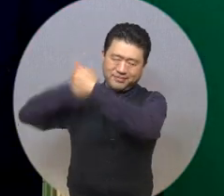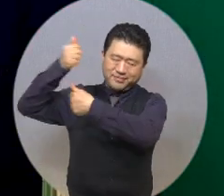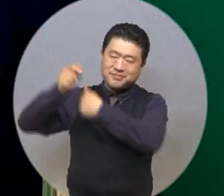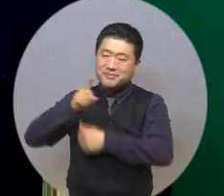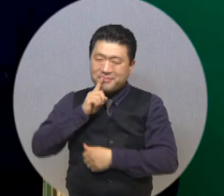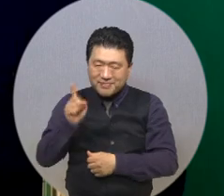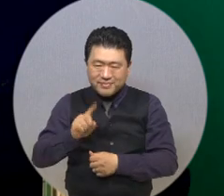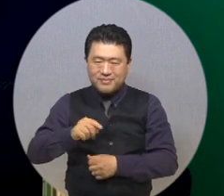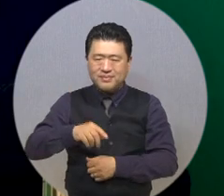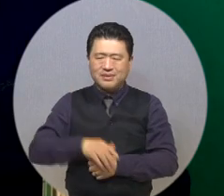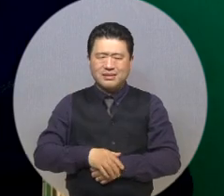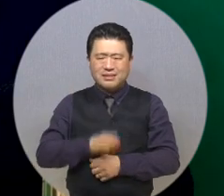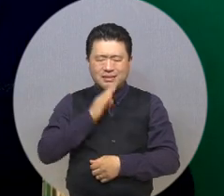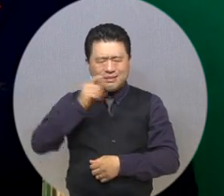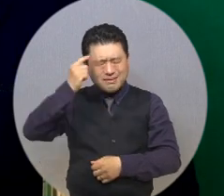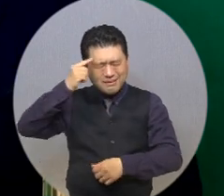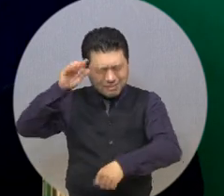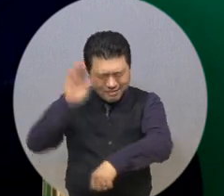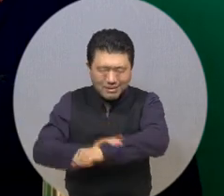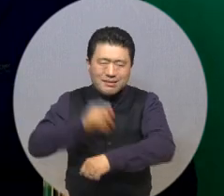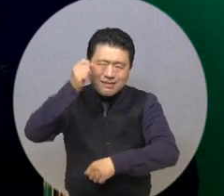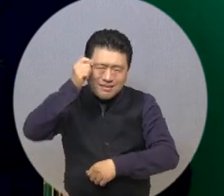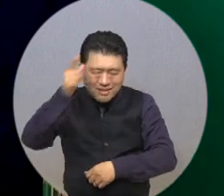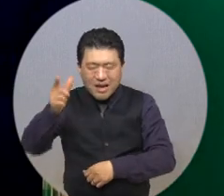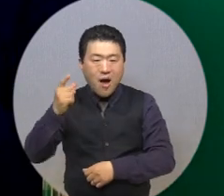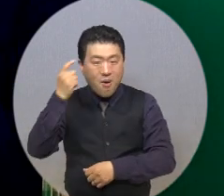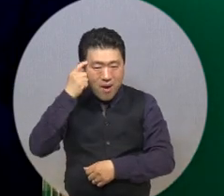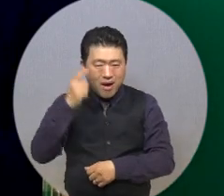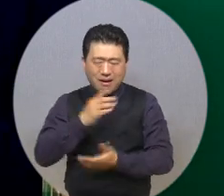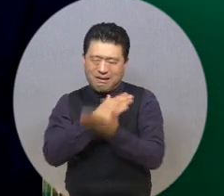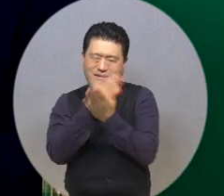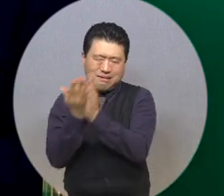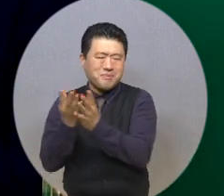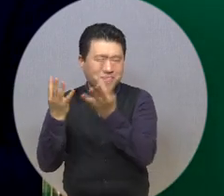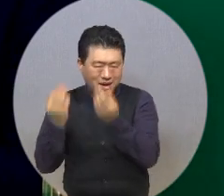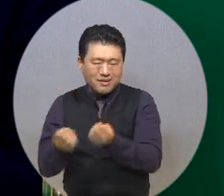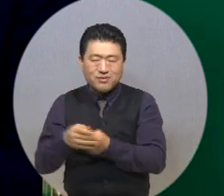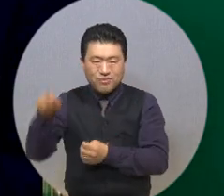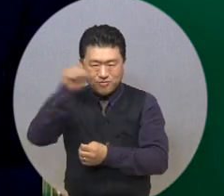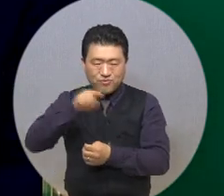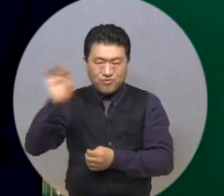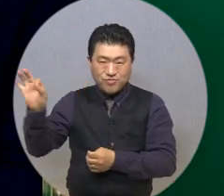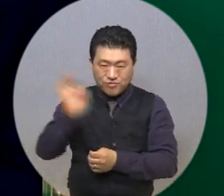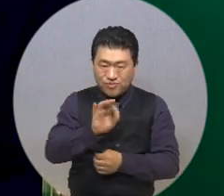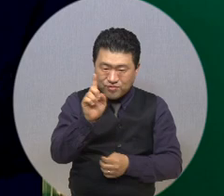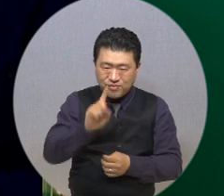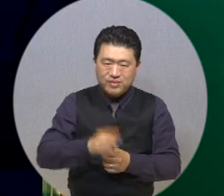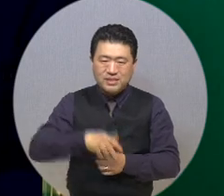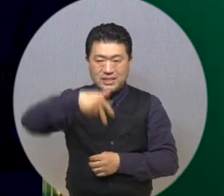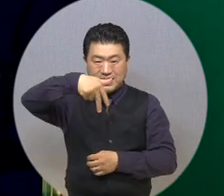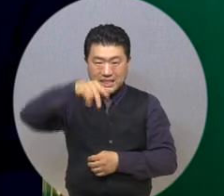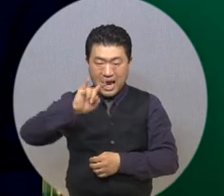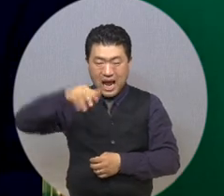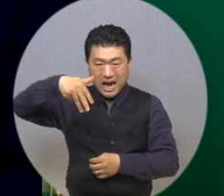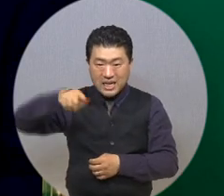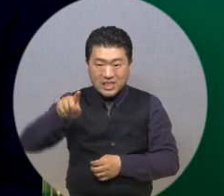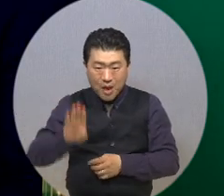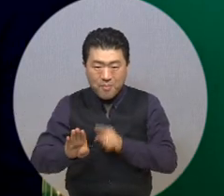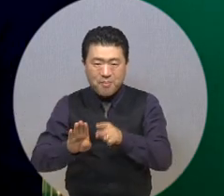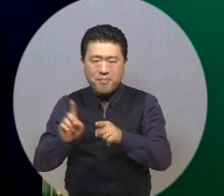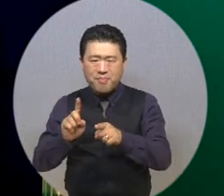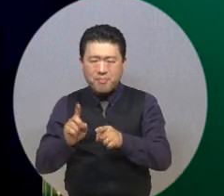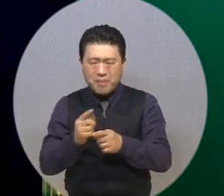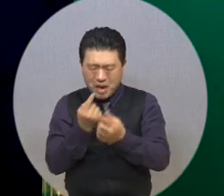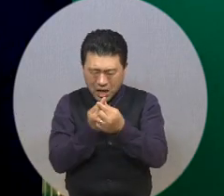네. 정말 정말 지혜롭다는 게 난 깜짝 놀란 게 여러 가지 많아요. 그 중에서도 제첩하면은 네.